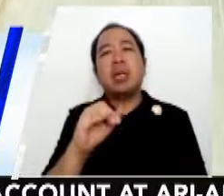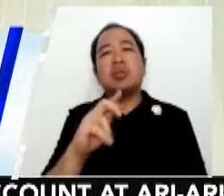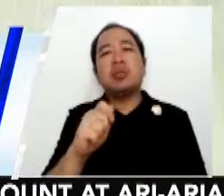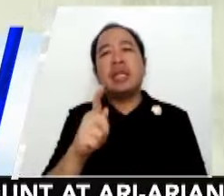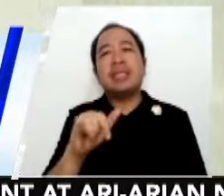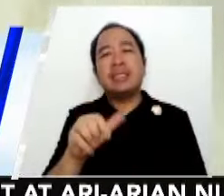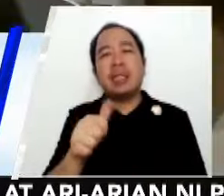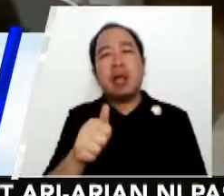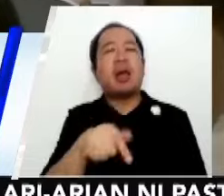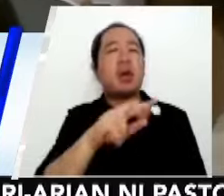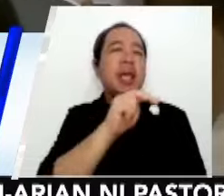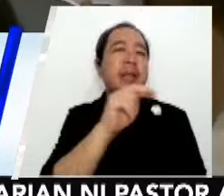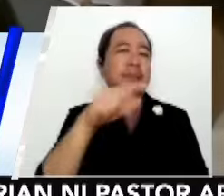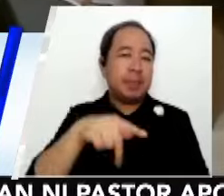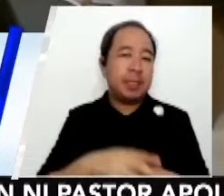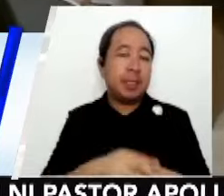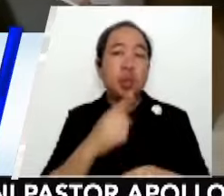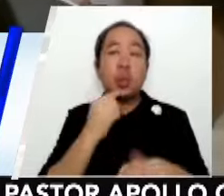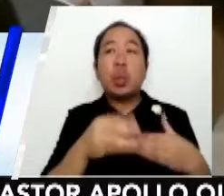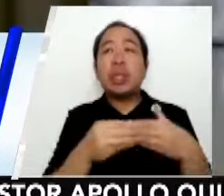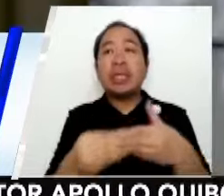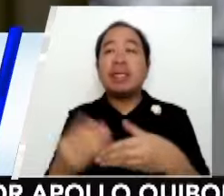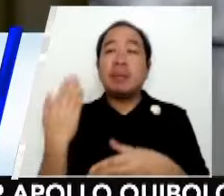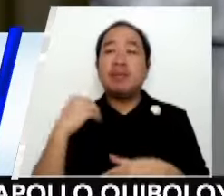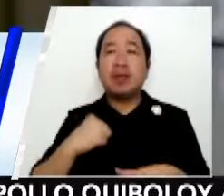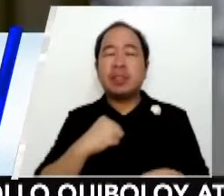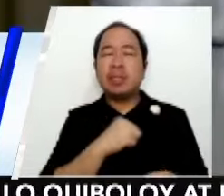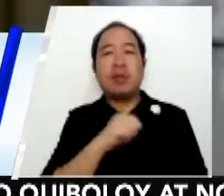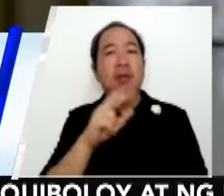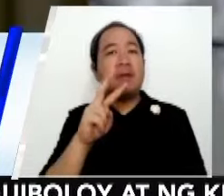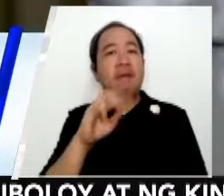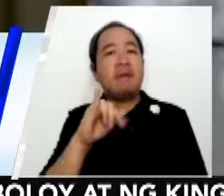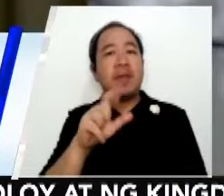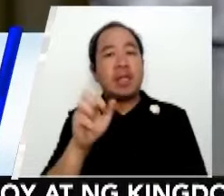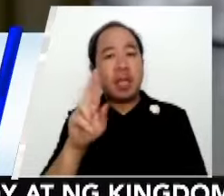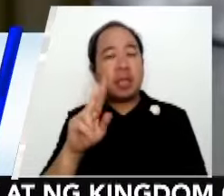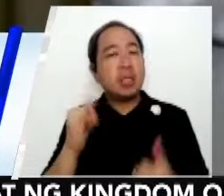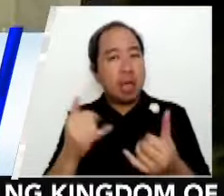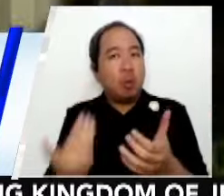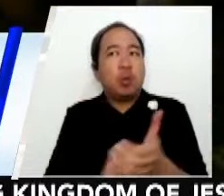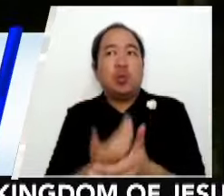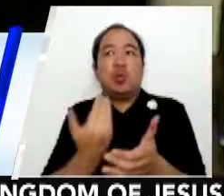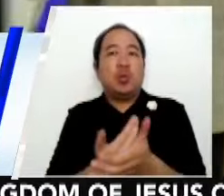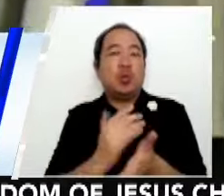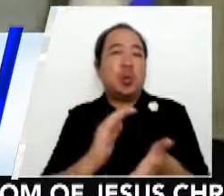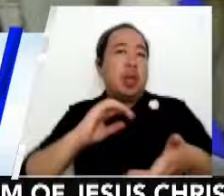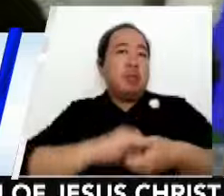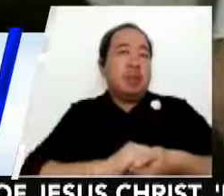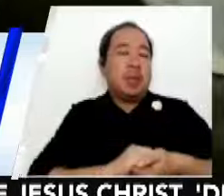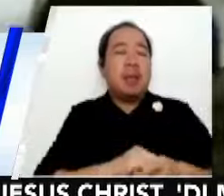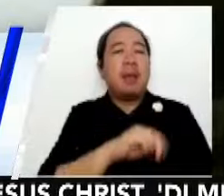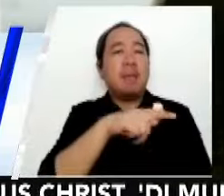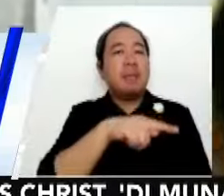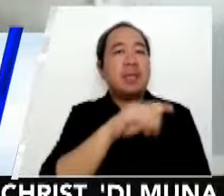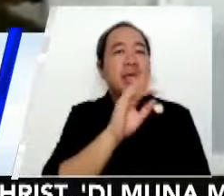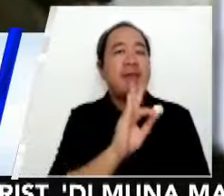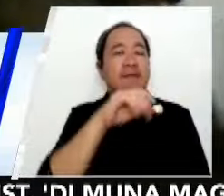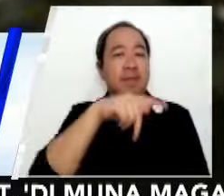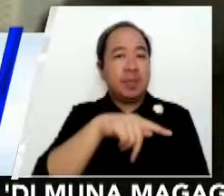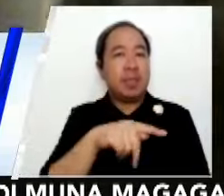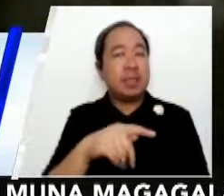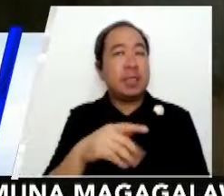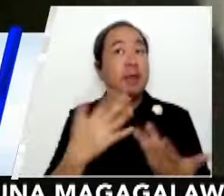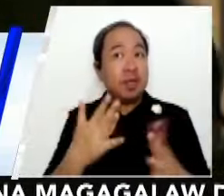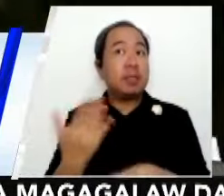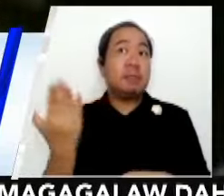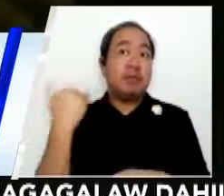na pinamumunuan ni dating Senador Manny Villar ang pinakabagong kaalyado ng PFP na nauna na nakipag-alyansa sa Lakas